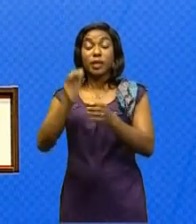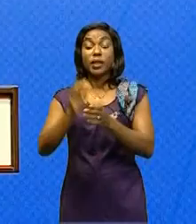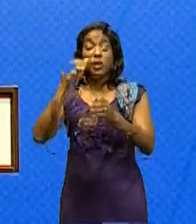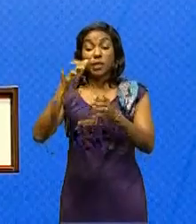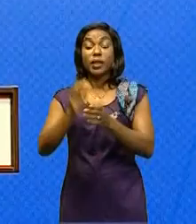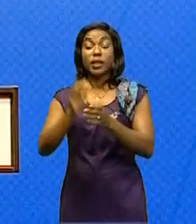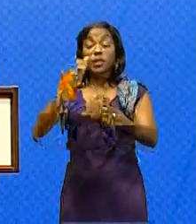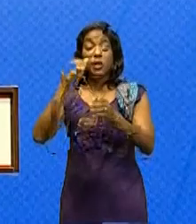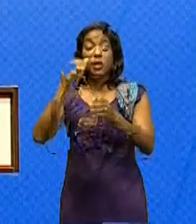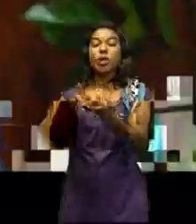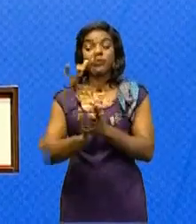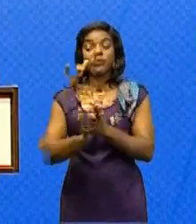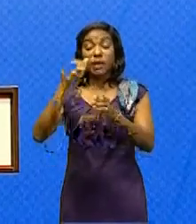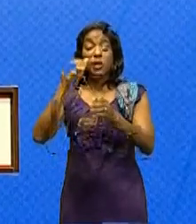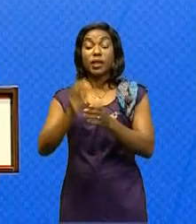du président de la République,